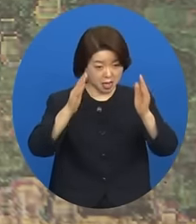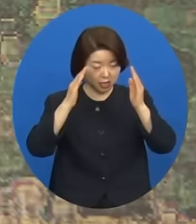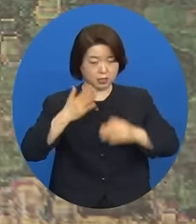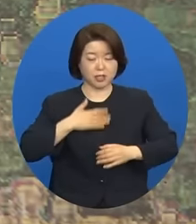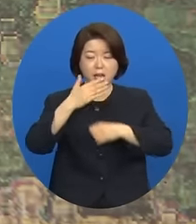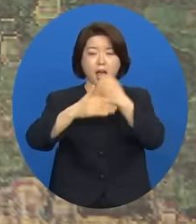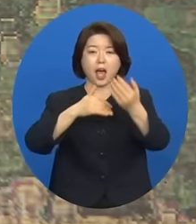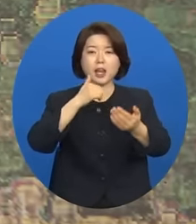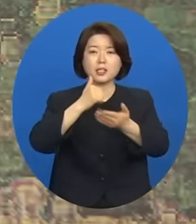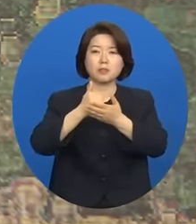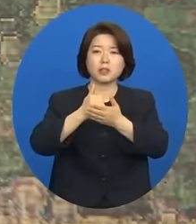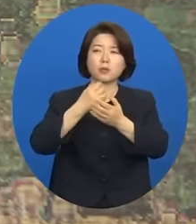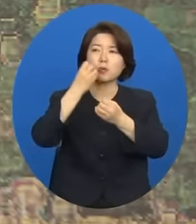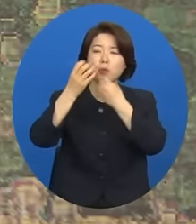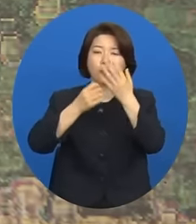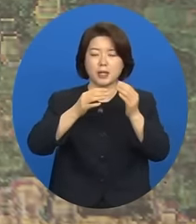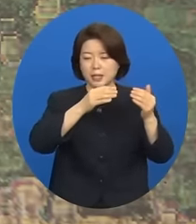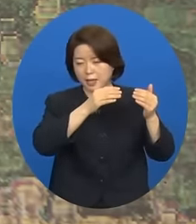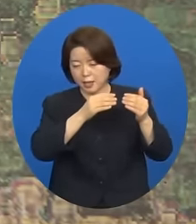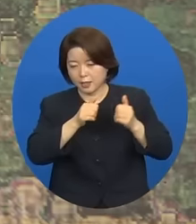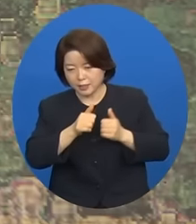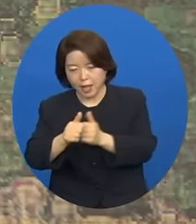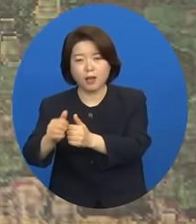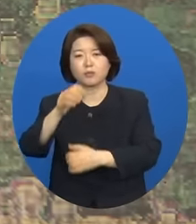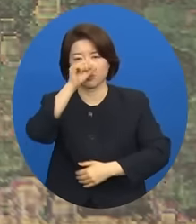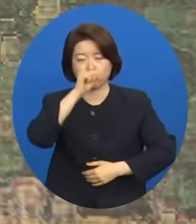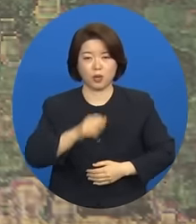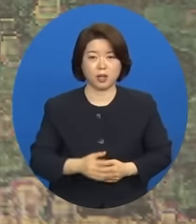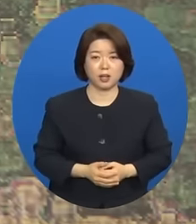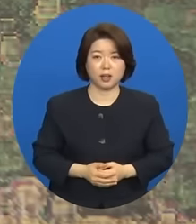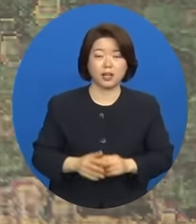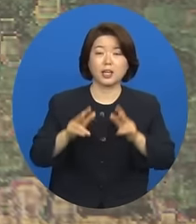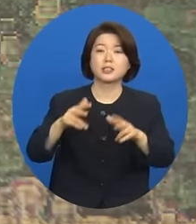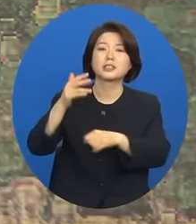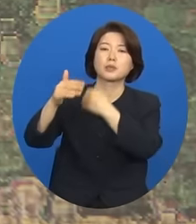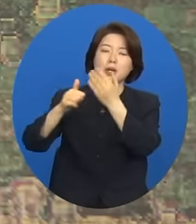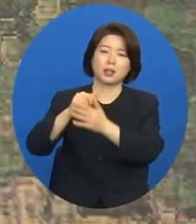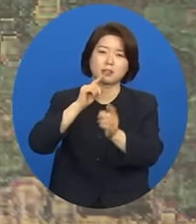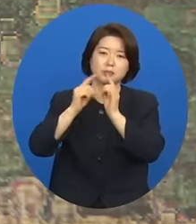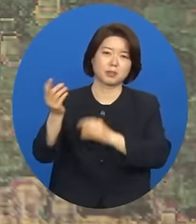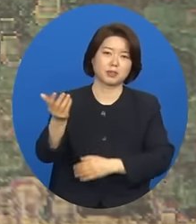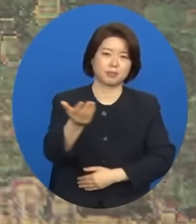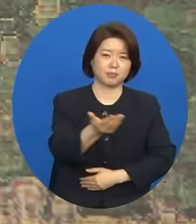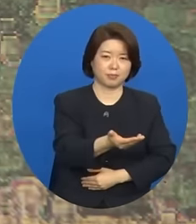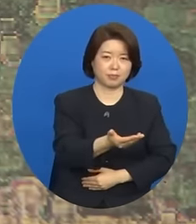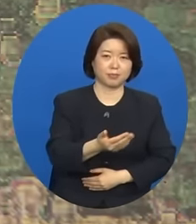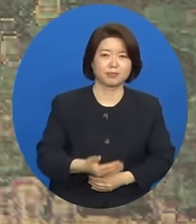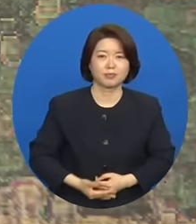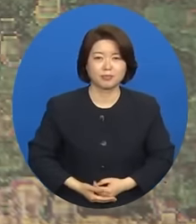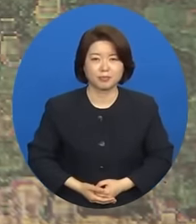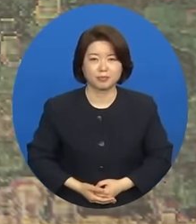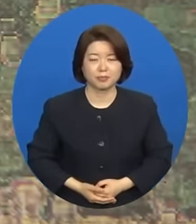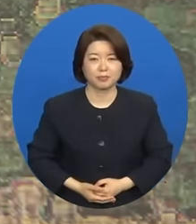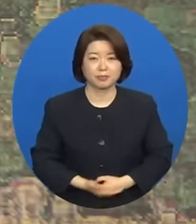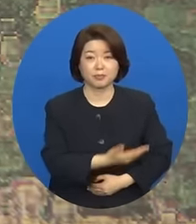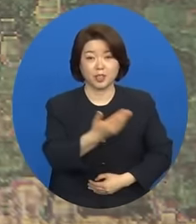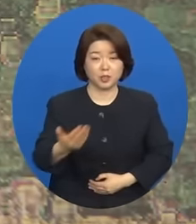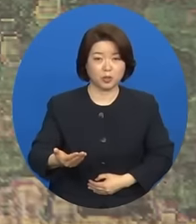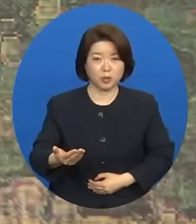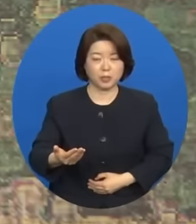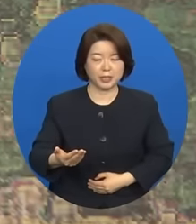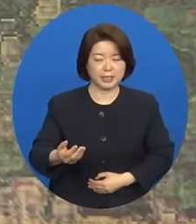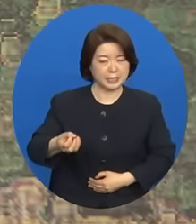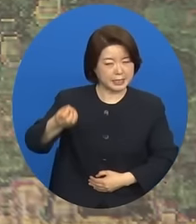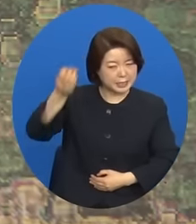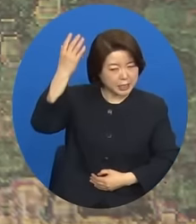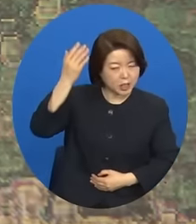따랐으면 좋겠어. 지금 하나님이 그 얘기를 하시는 거죠. 여러분이 혹시 잃어버린,